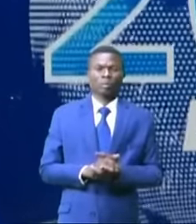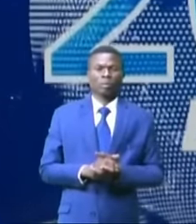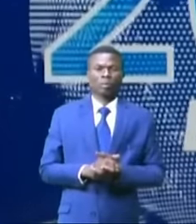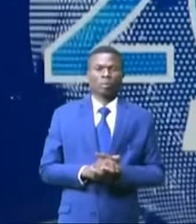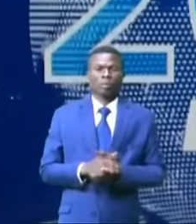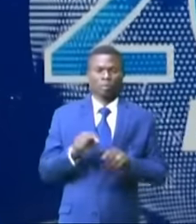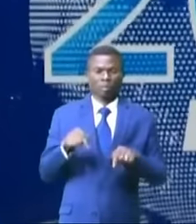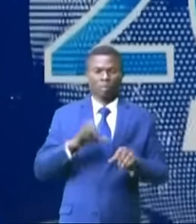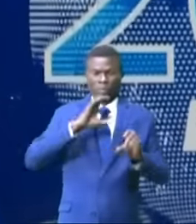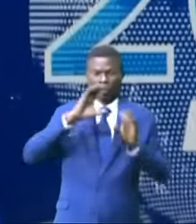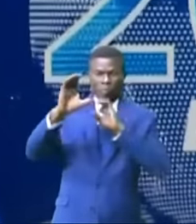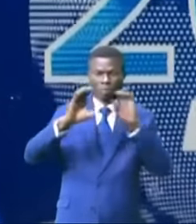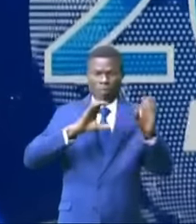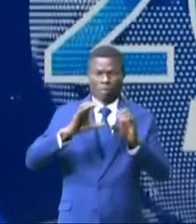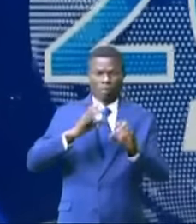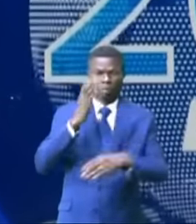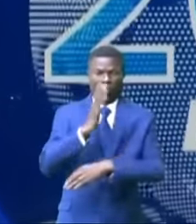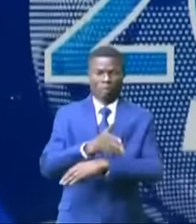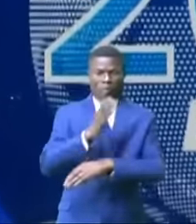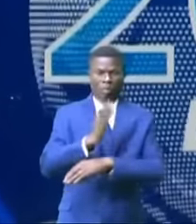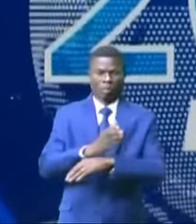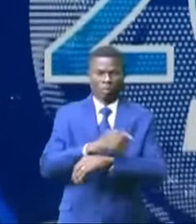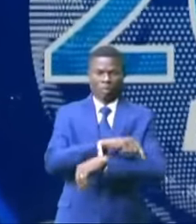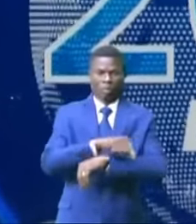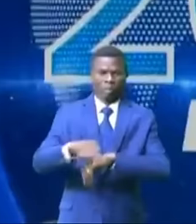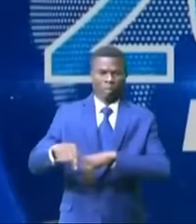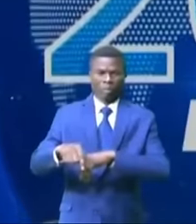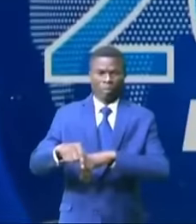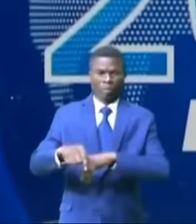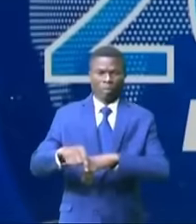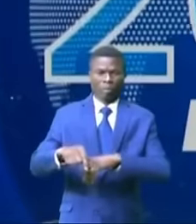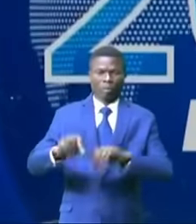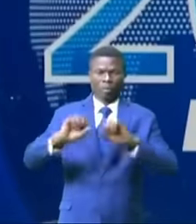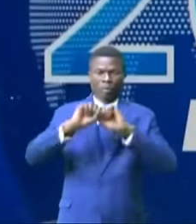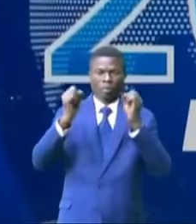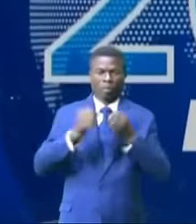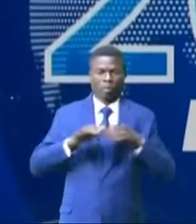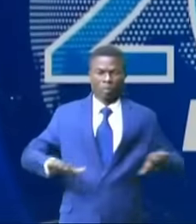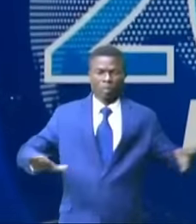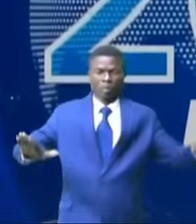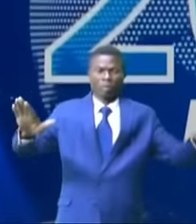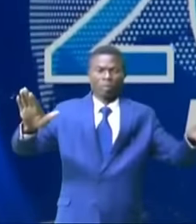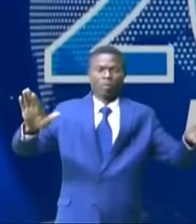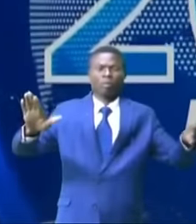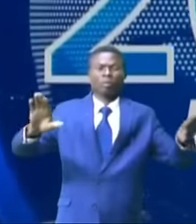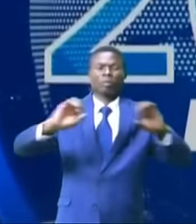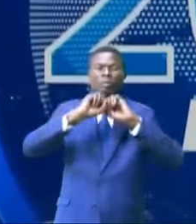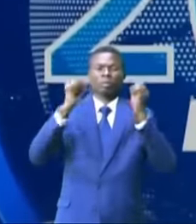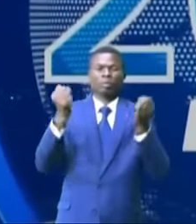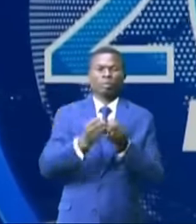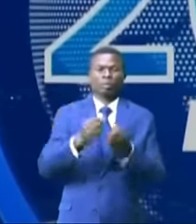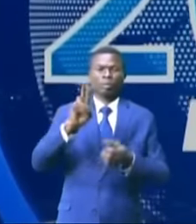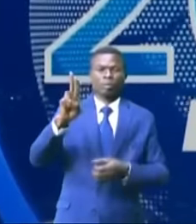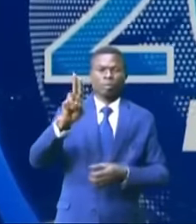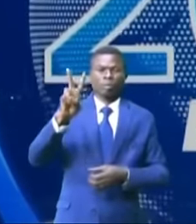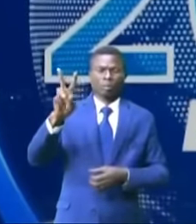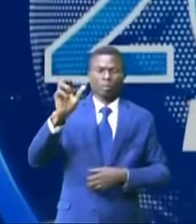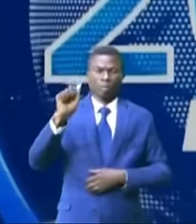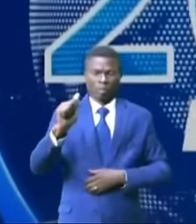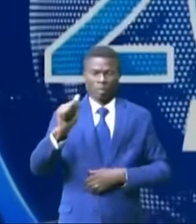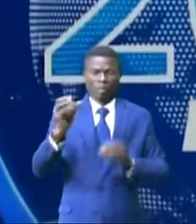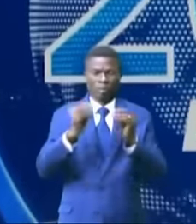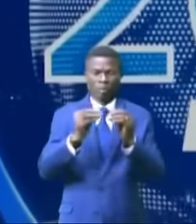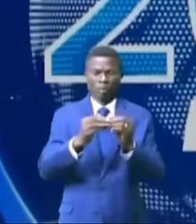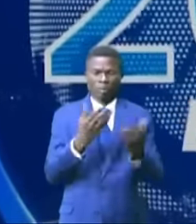puis, prenons ce communiqué, le conseil d'administration de la régie des voies aériennes, société anonyme RVASA, a tenu une